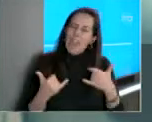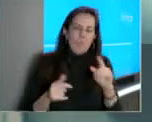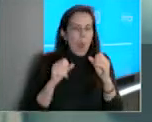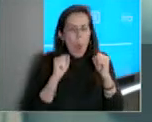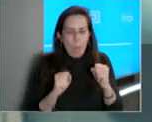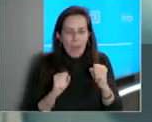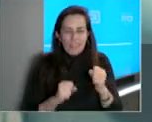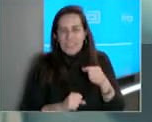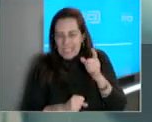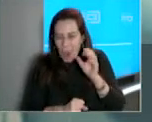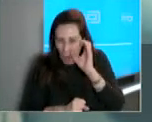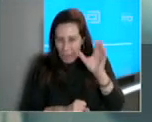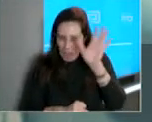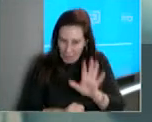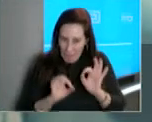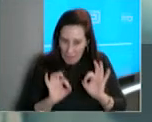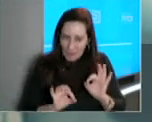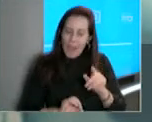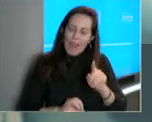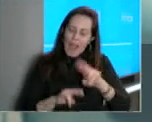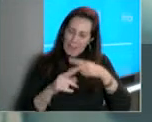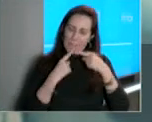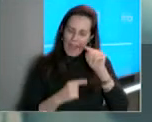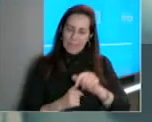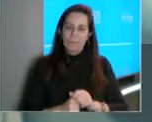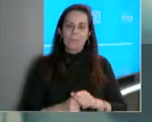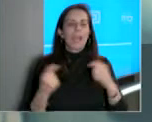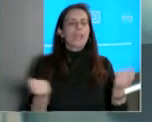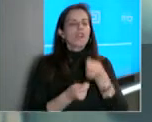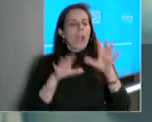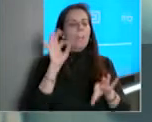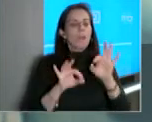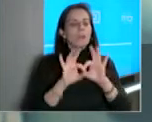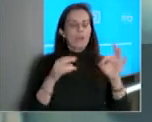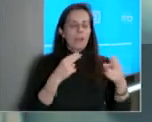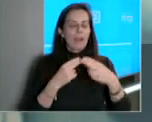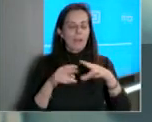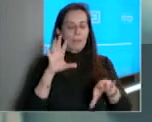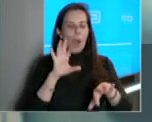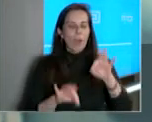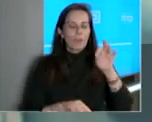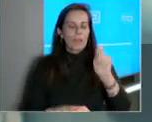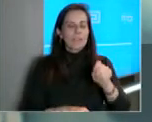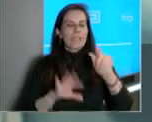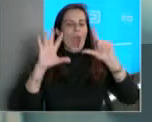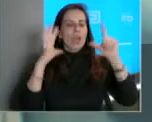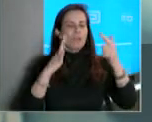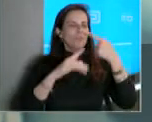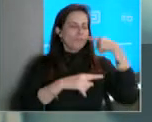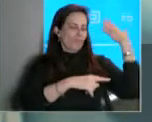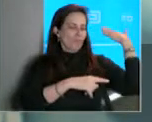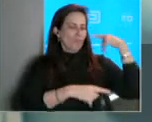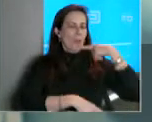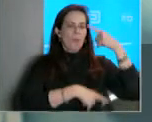בטוח אם הם בכלל אנשים צופים בהם, אבל לזה עוד נגיע. תשדירי הבחירות החלו לקראת הבחירות לכנסת השביעית אי שם